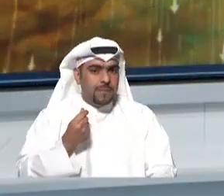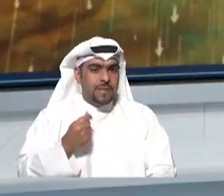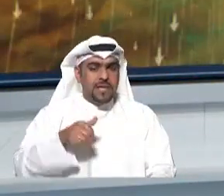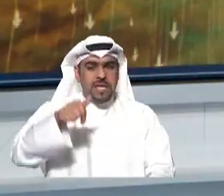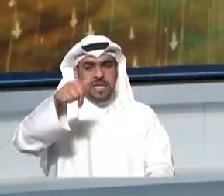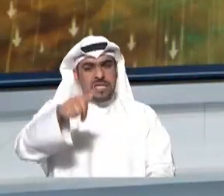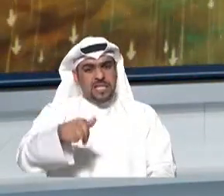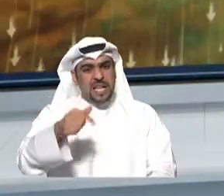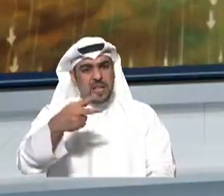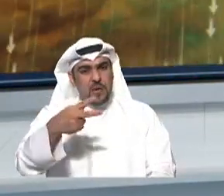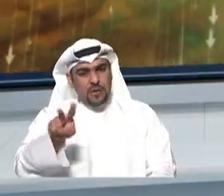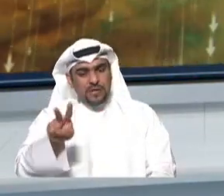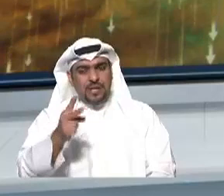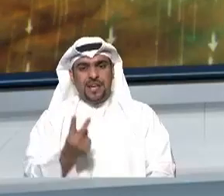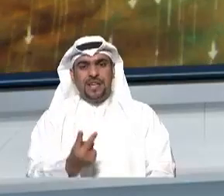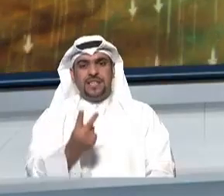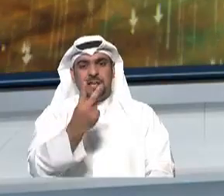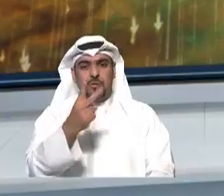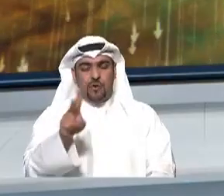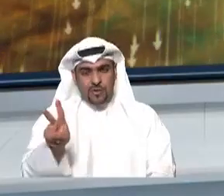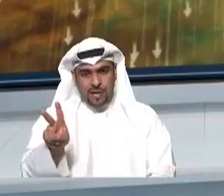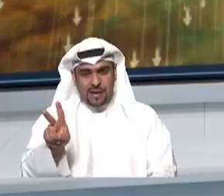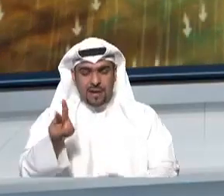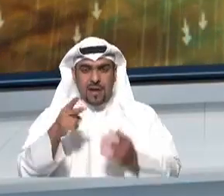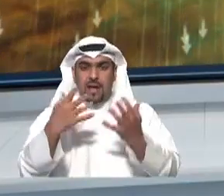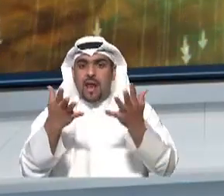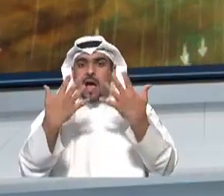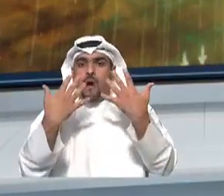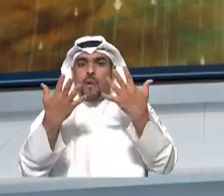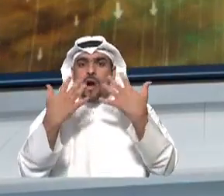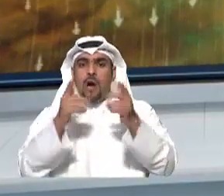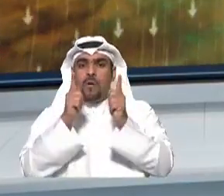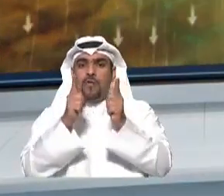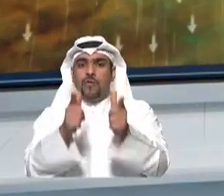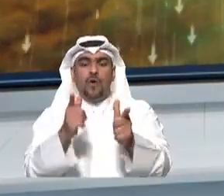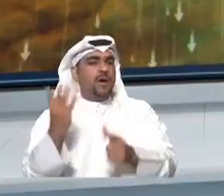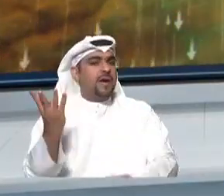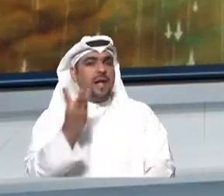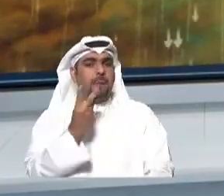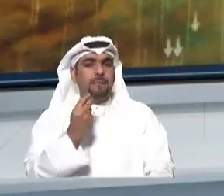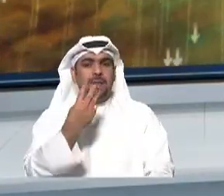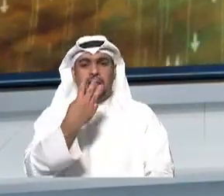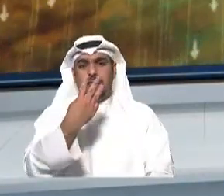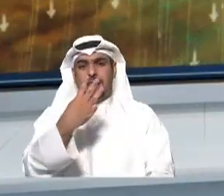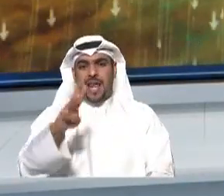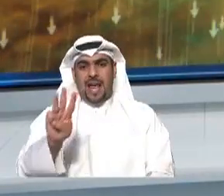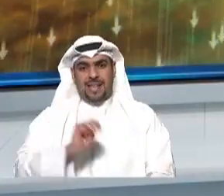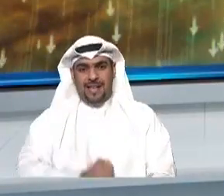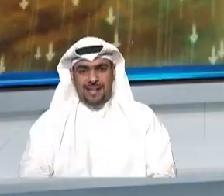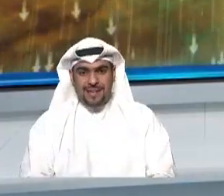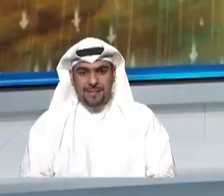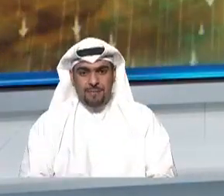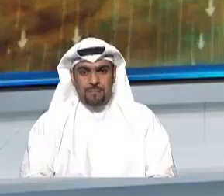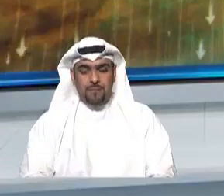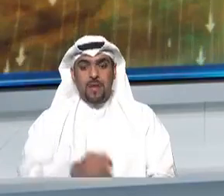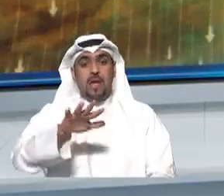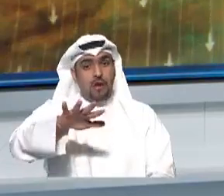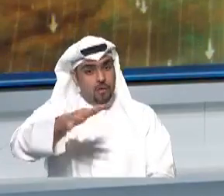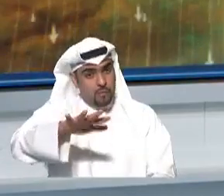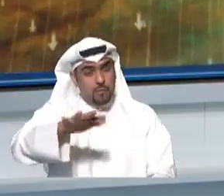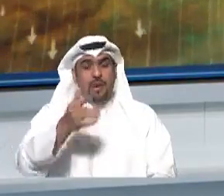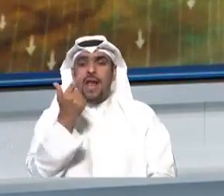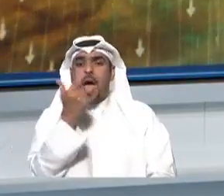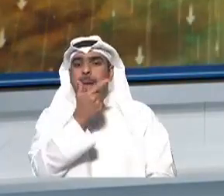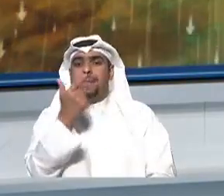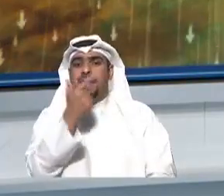رياح شمالية غربية خفيفة إلى معتدلة السرعة بوجه عام من 10 إلى 30 كيلومتر في الساعة. في فرص لعبور بعض السحب على بعض المناطق.